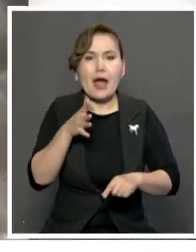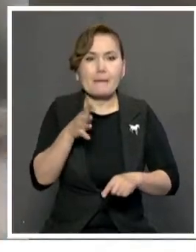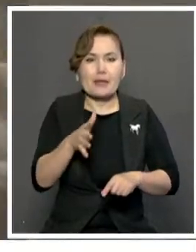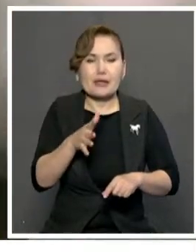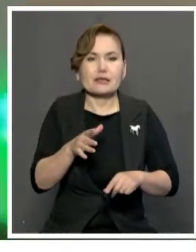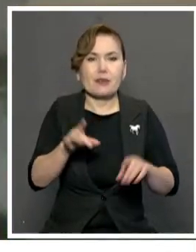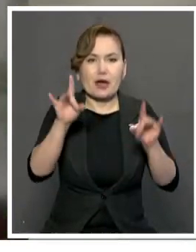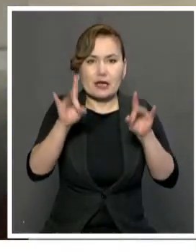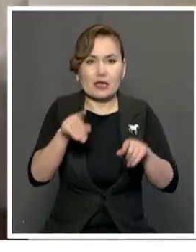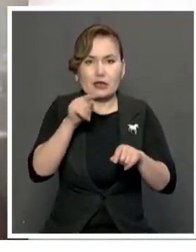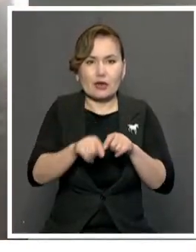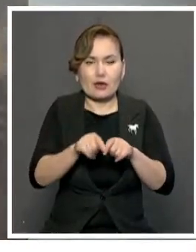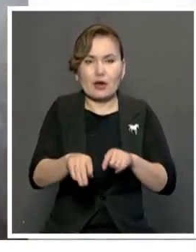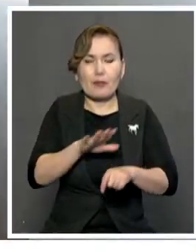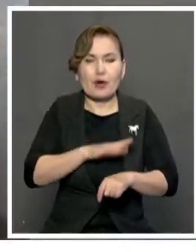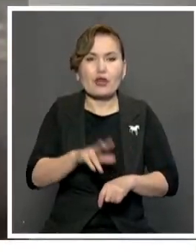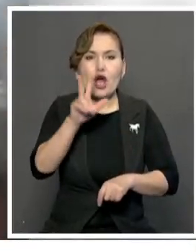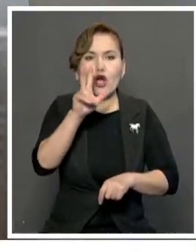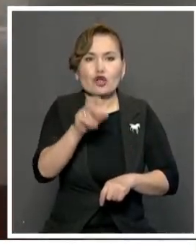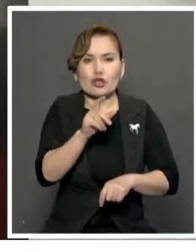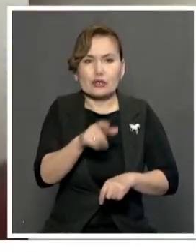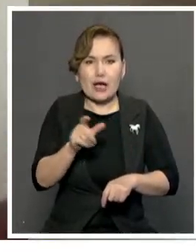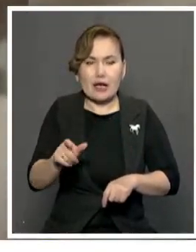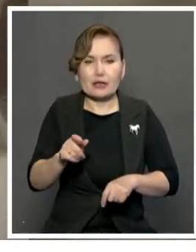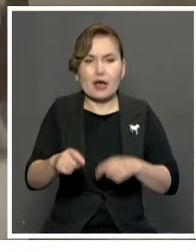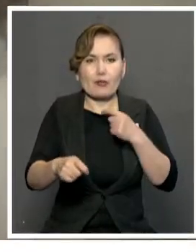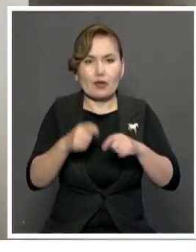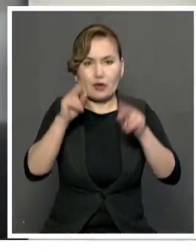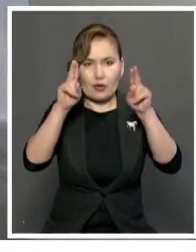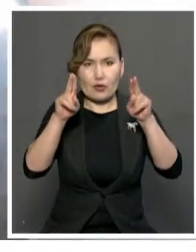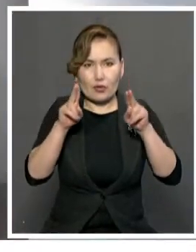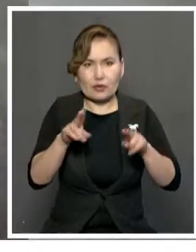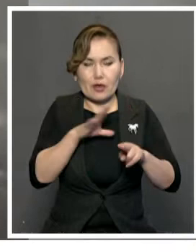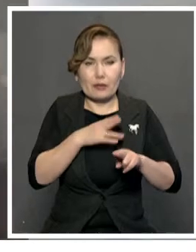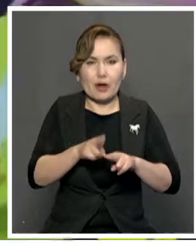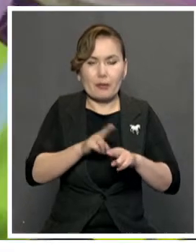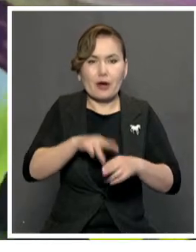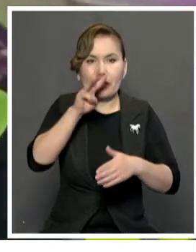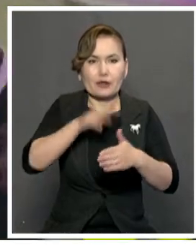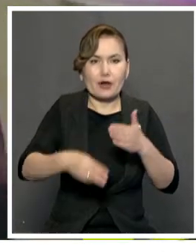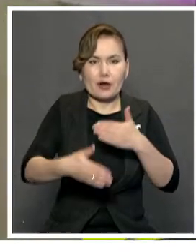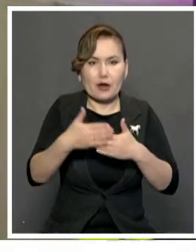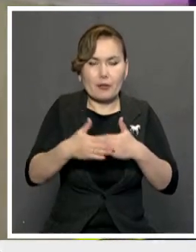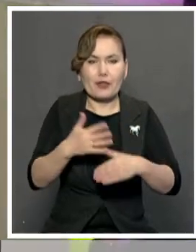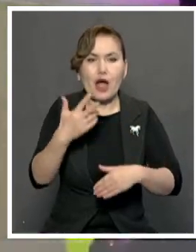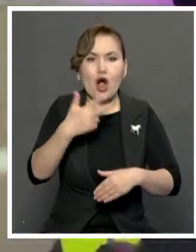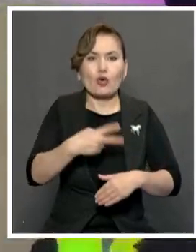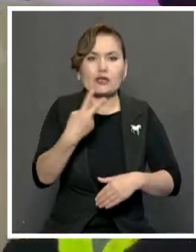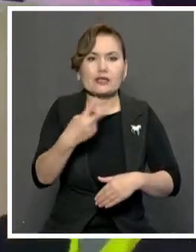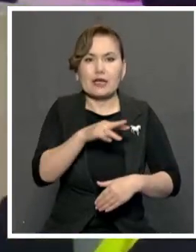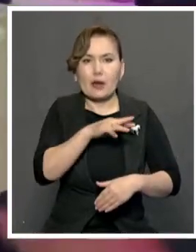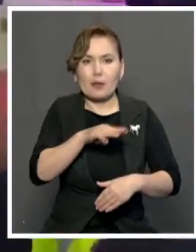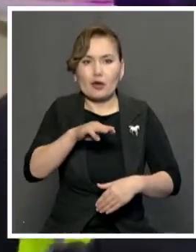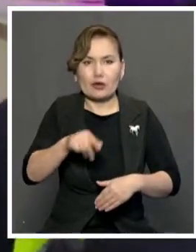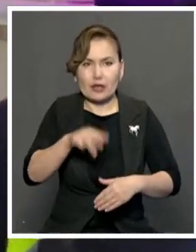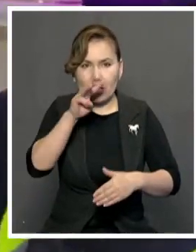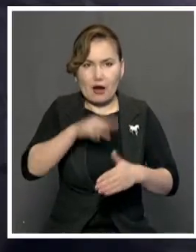нысан тексеріліп, 300-ден астамының ережені бұзғаны анықталды. Оларға салынған айыппұлдың жалпы сомасы 32 миллион теңгені құрап отыр.